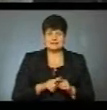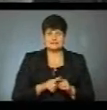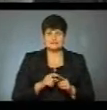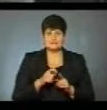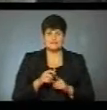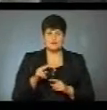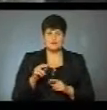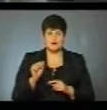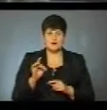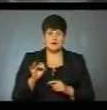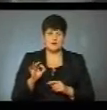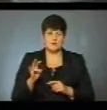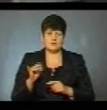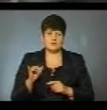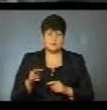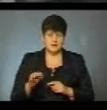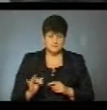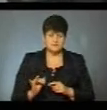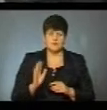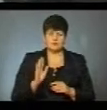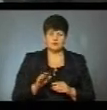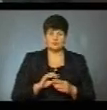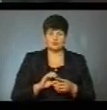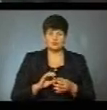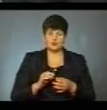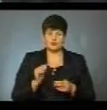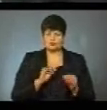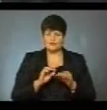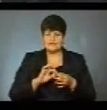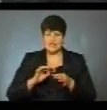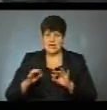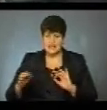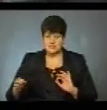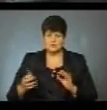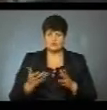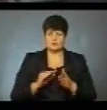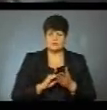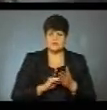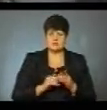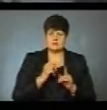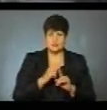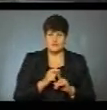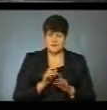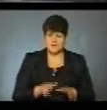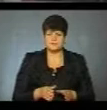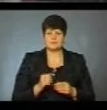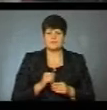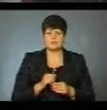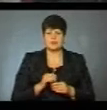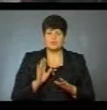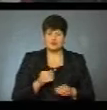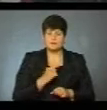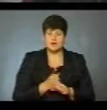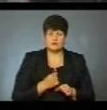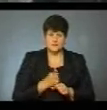будуть редагувати речення. Будуть записувати слова відповідно до правил правопису, будуть